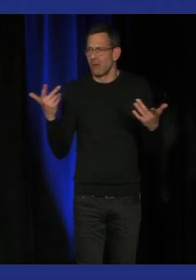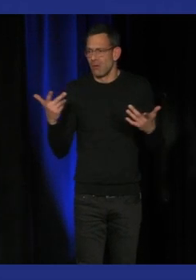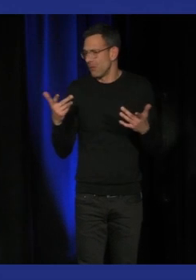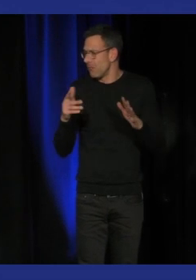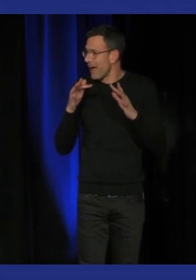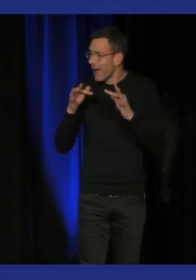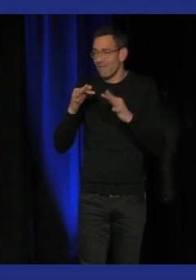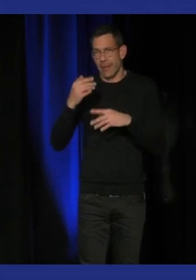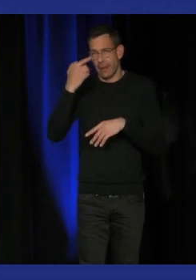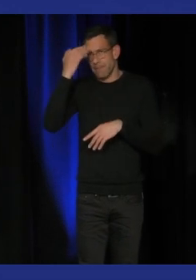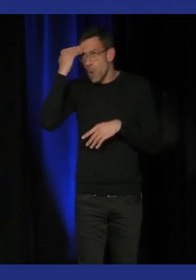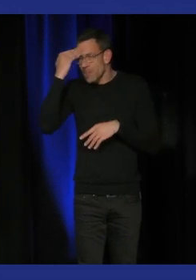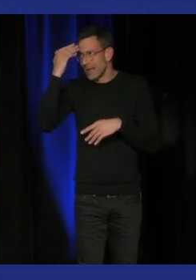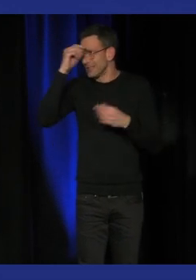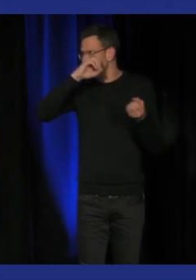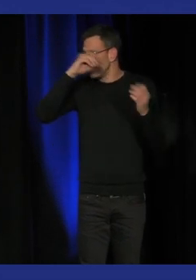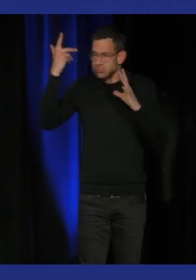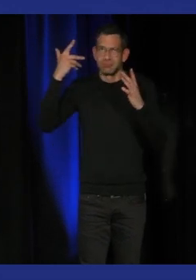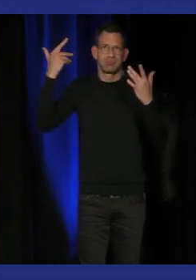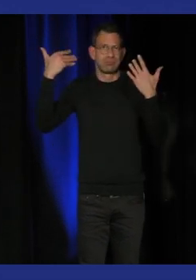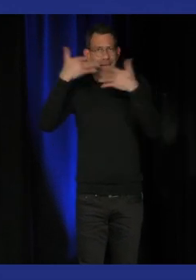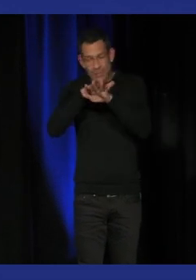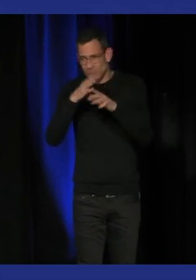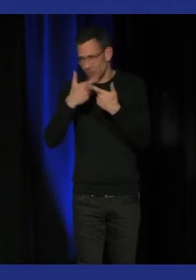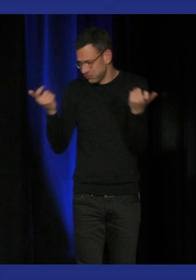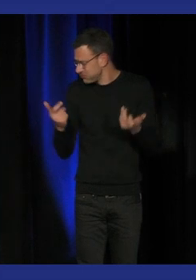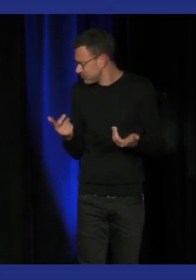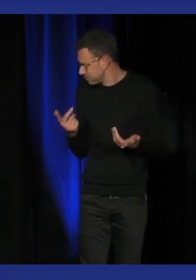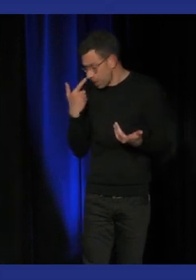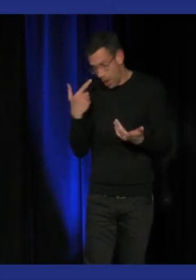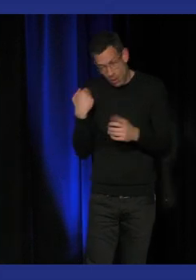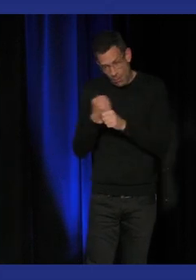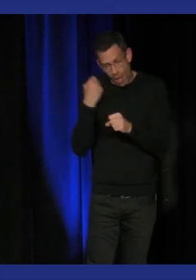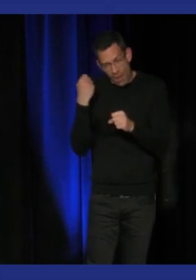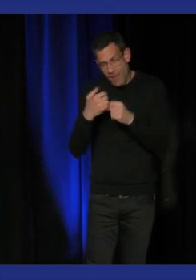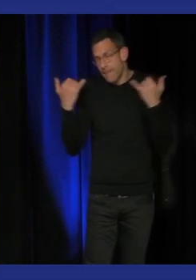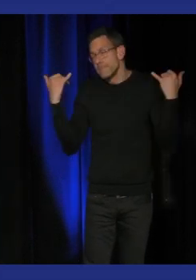à ces mentalités d'inclusion des personnes handicapées. Il y a beaucoup de travail à faire